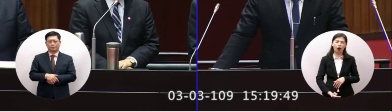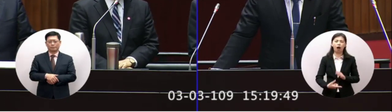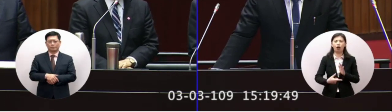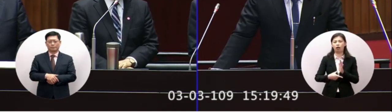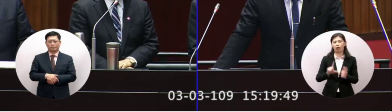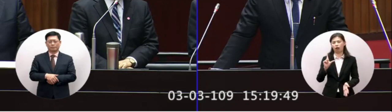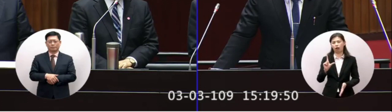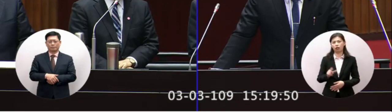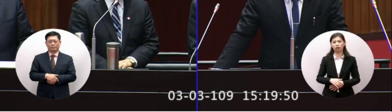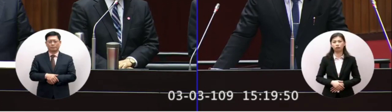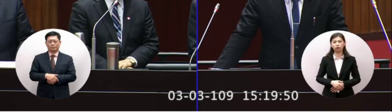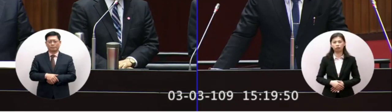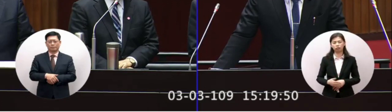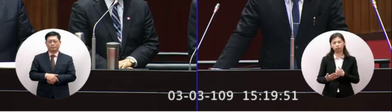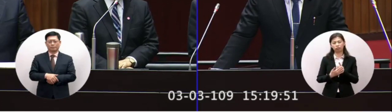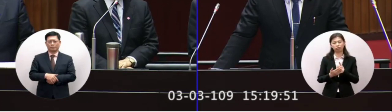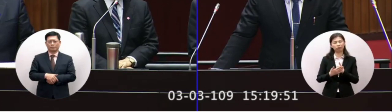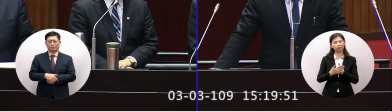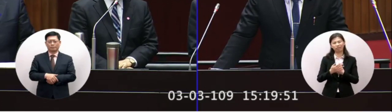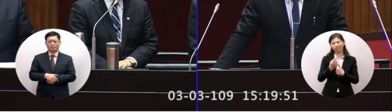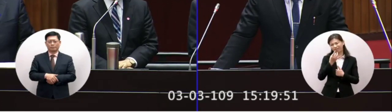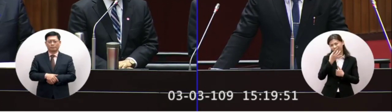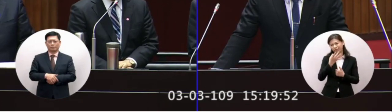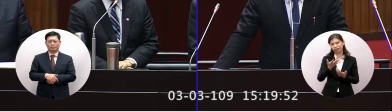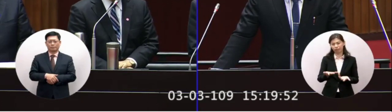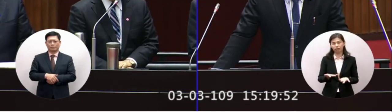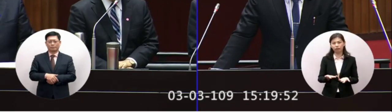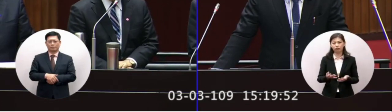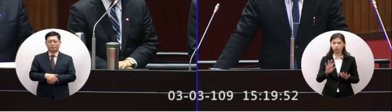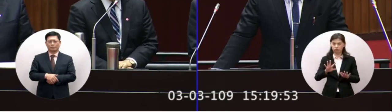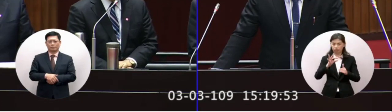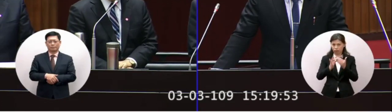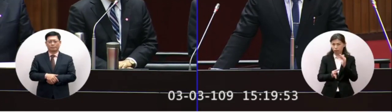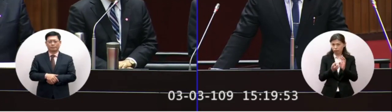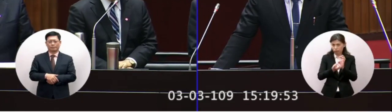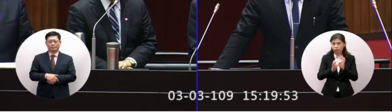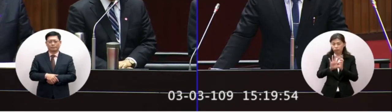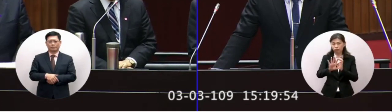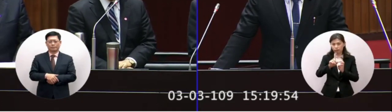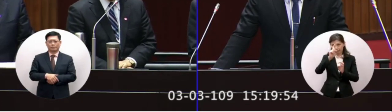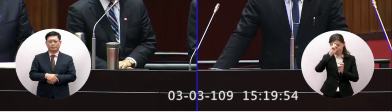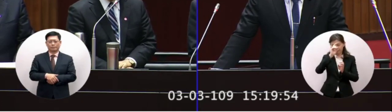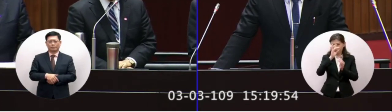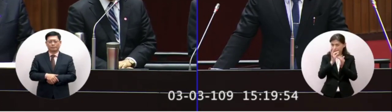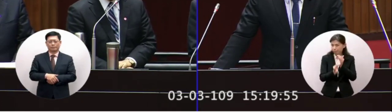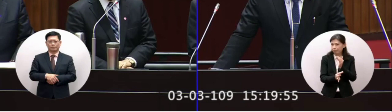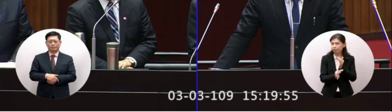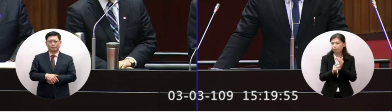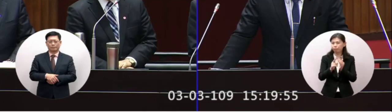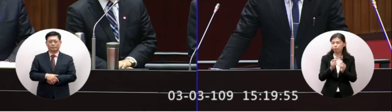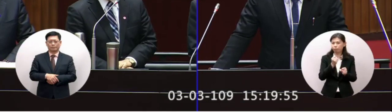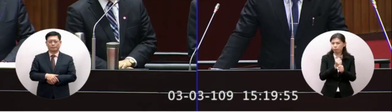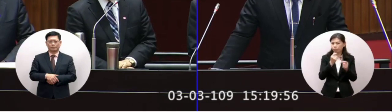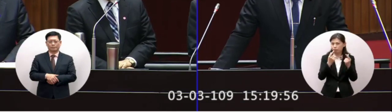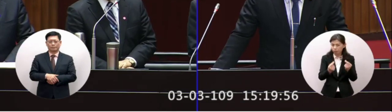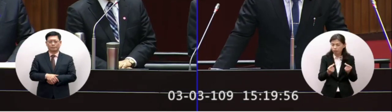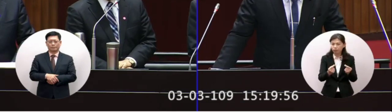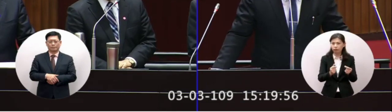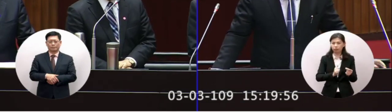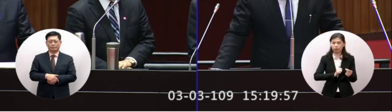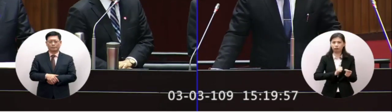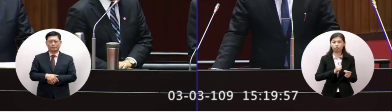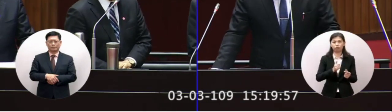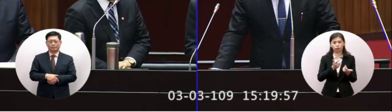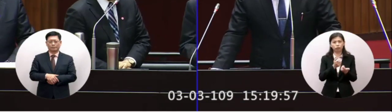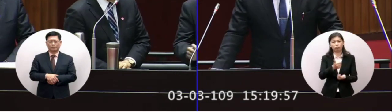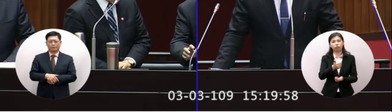这个部分我们希望说，因为其实我们条文中有明定，那是不是说可以把这个条文的这个精神落实跟具体的去执